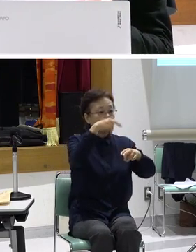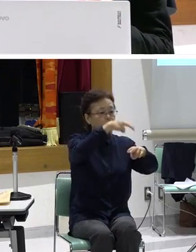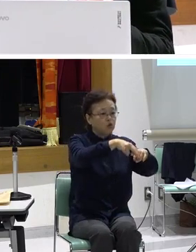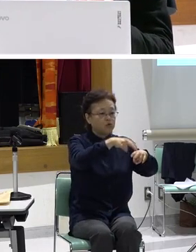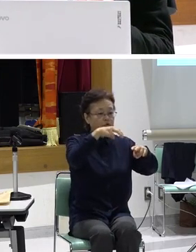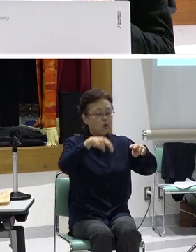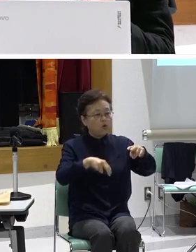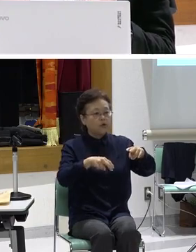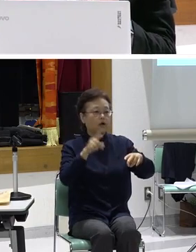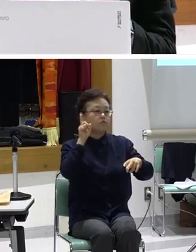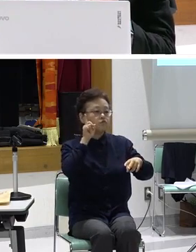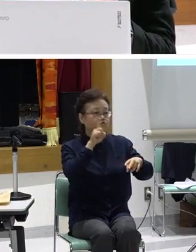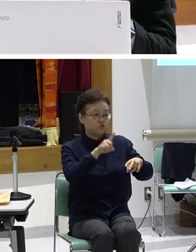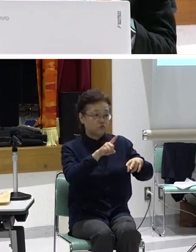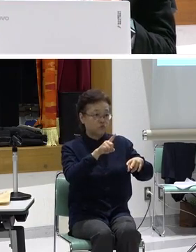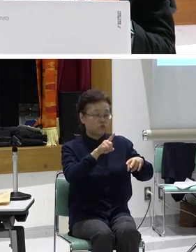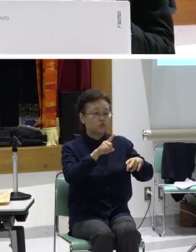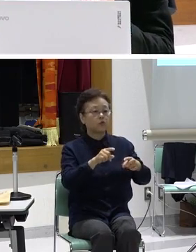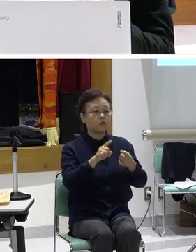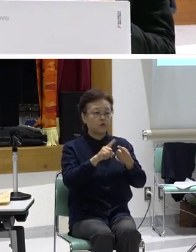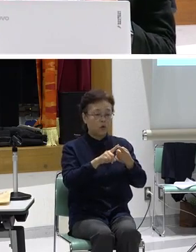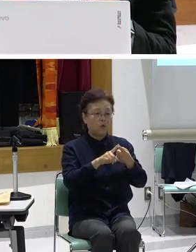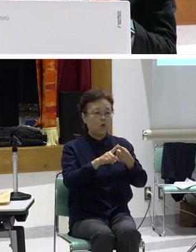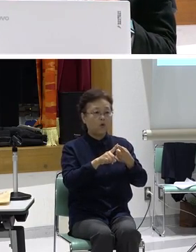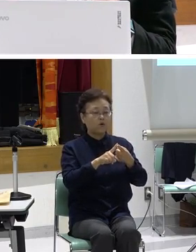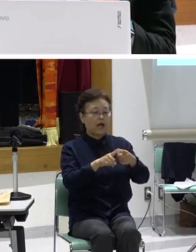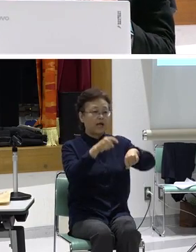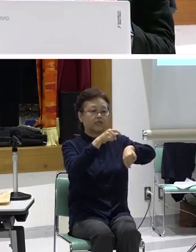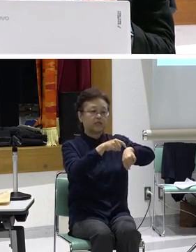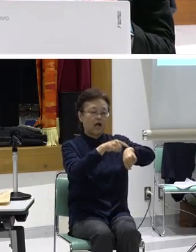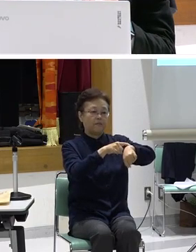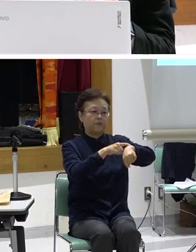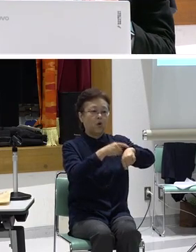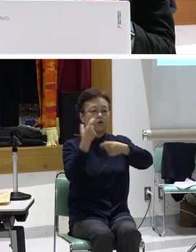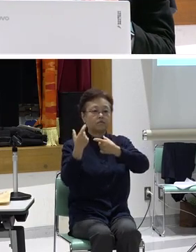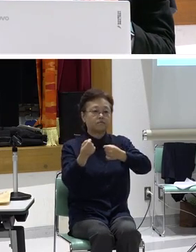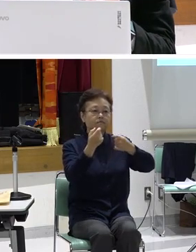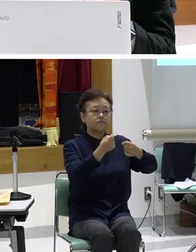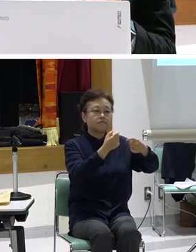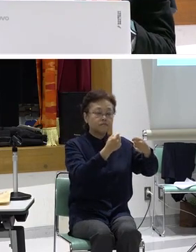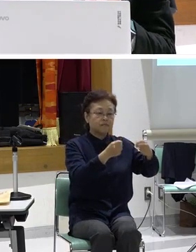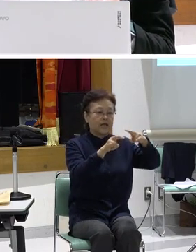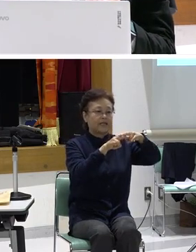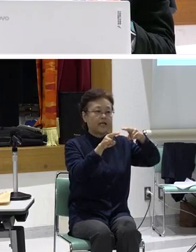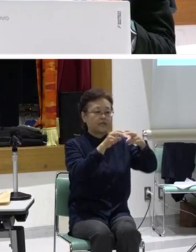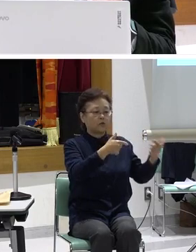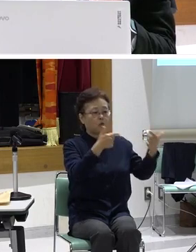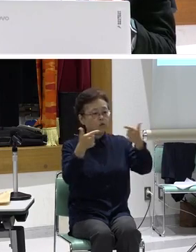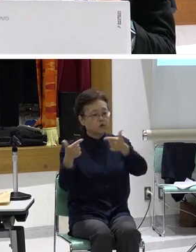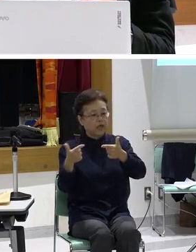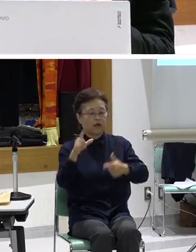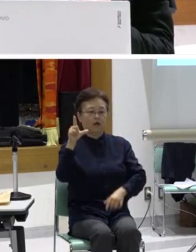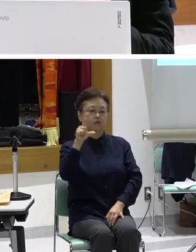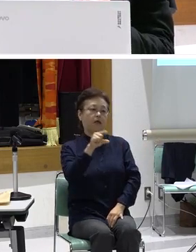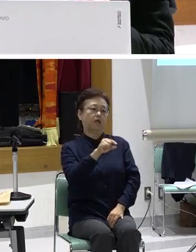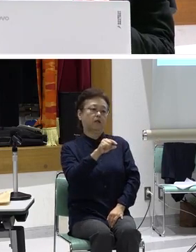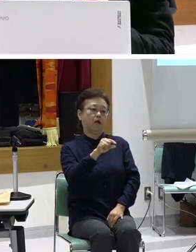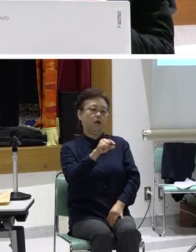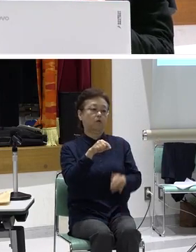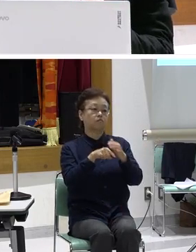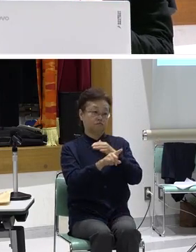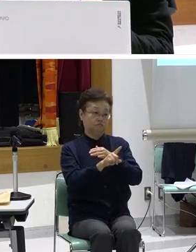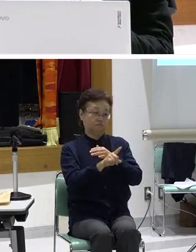りしやすい、さらに、定時運行ということで運転手さんに とっても良、かったというふうな、